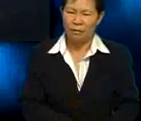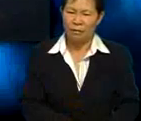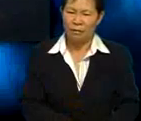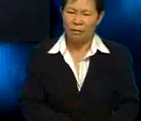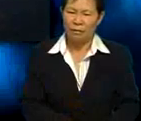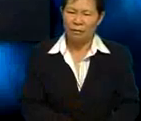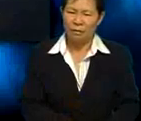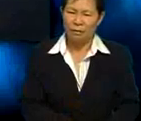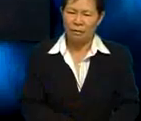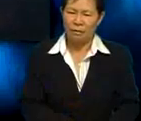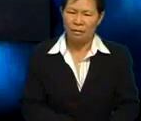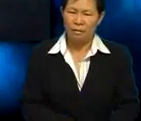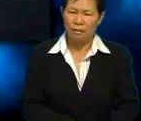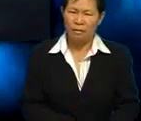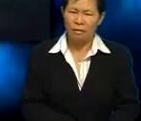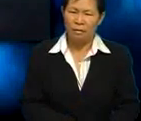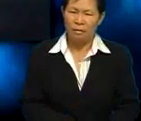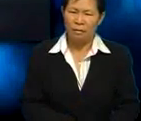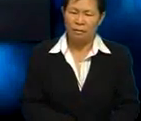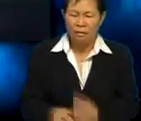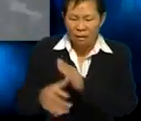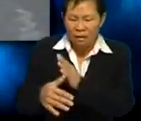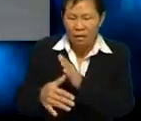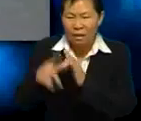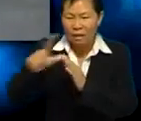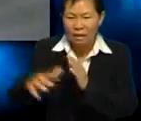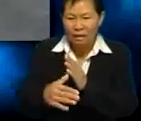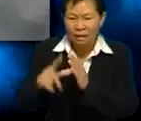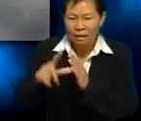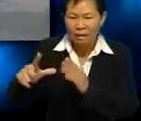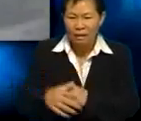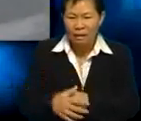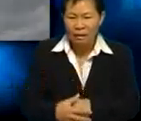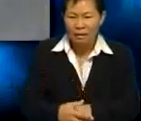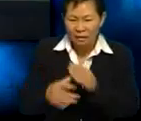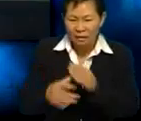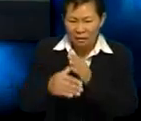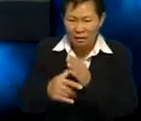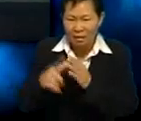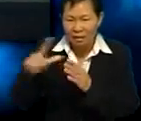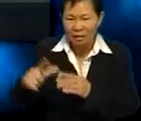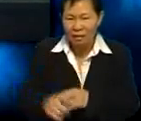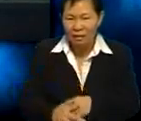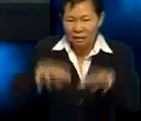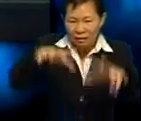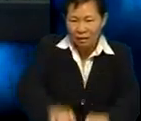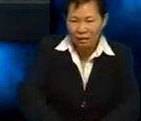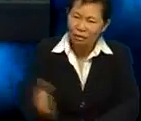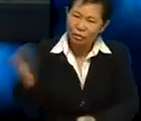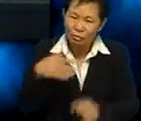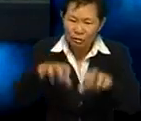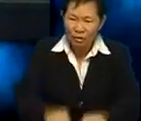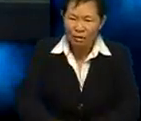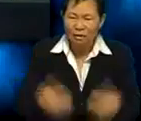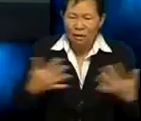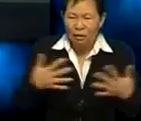Cepat pergi. Eh, ikan lah. Mana dia? Tu. Alah, ikan lah. Jom kita tangkap je. Ya,